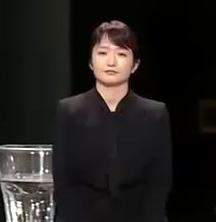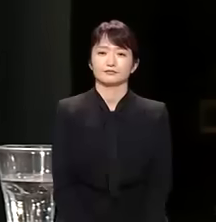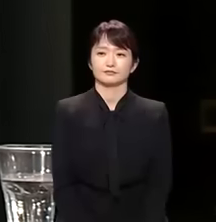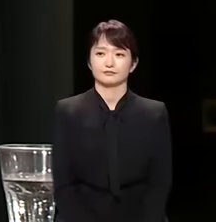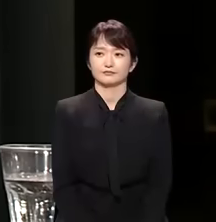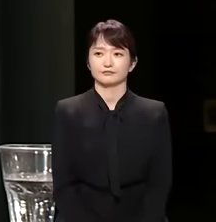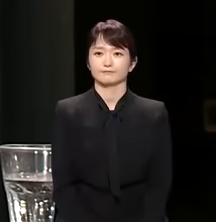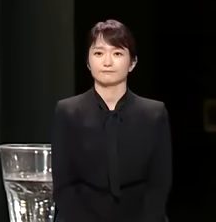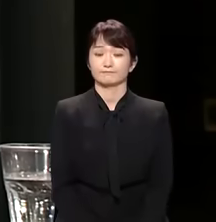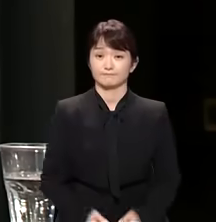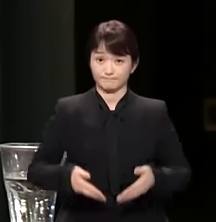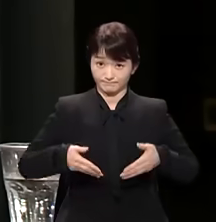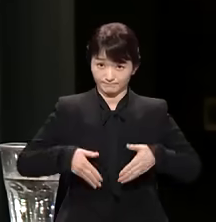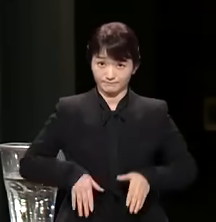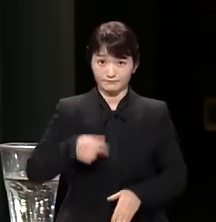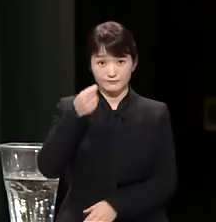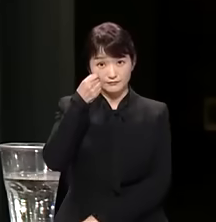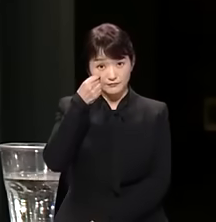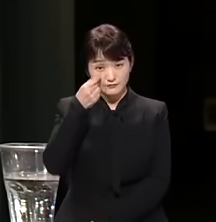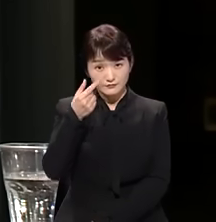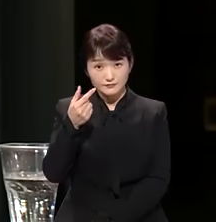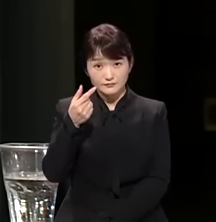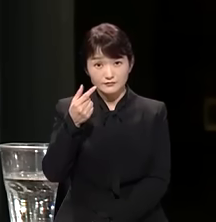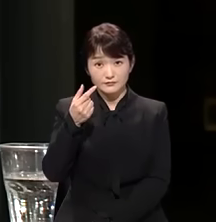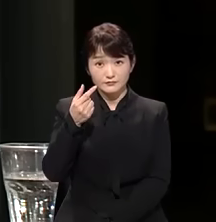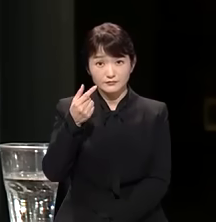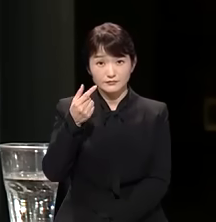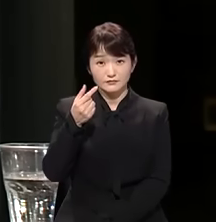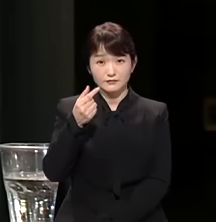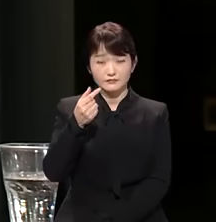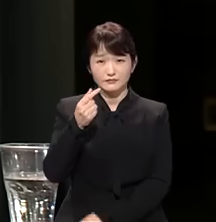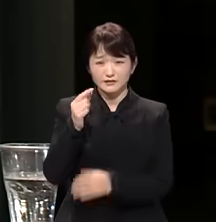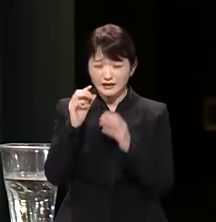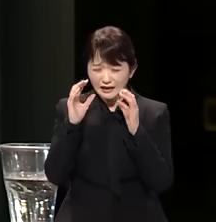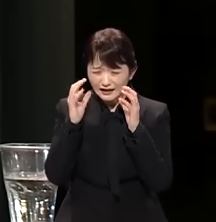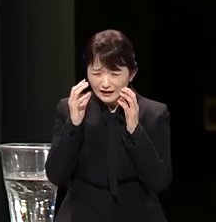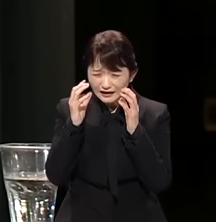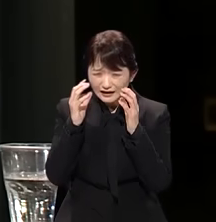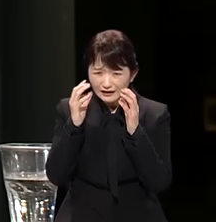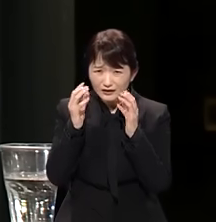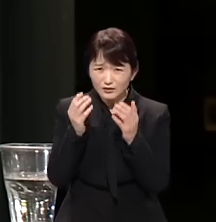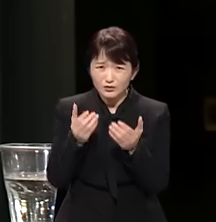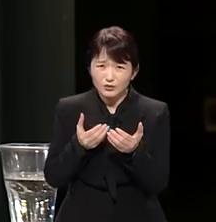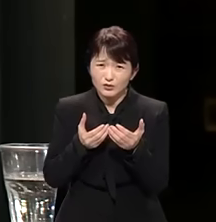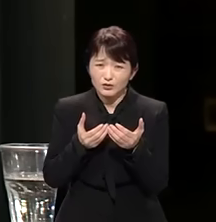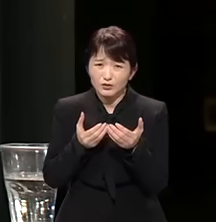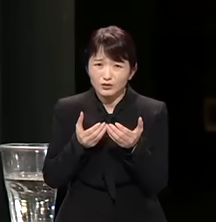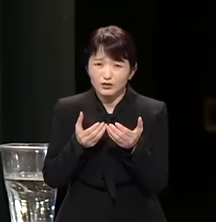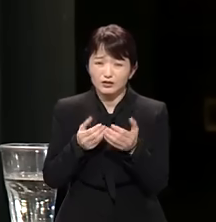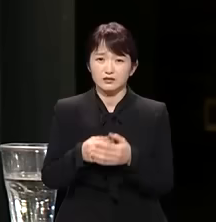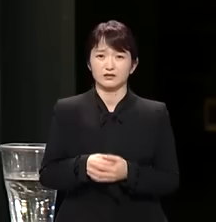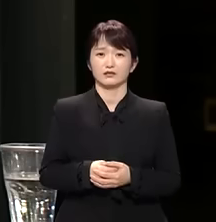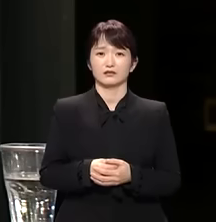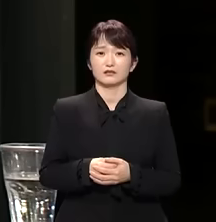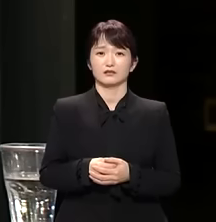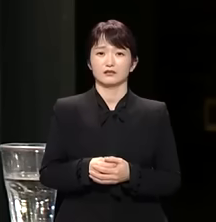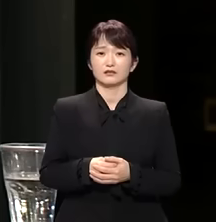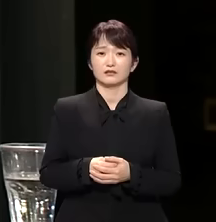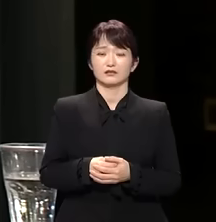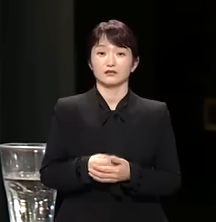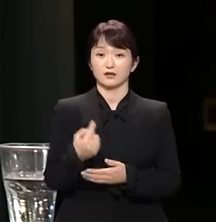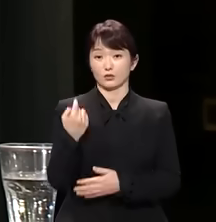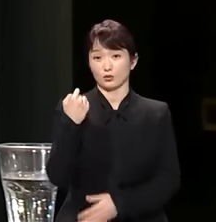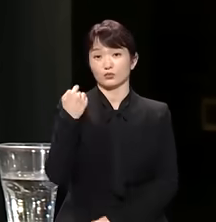들여다봅니다 자 태어난지 6개월 된 진짜 영화죠 참 이런 일이